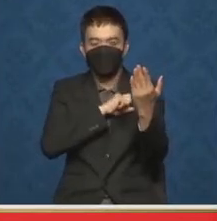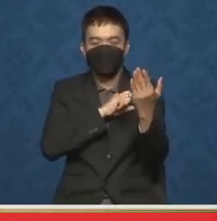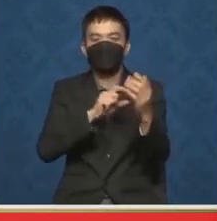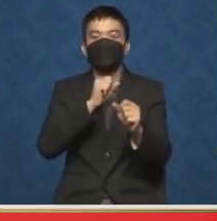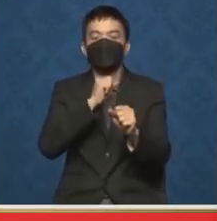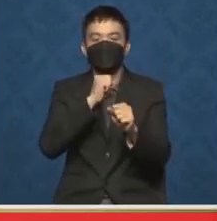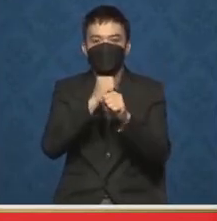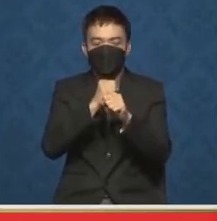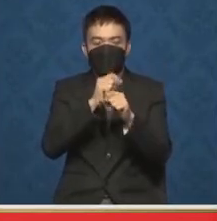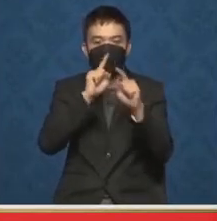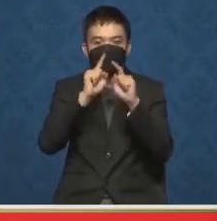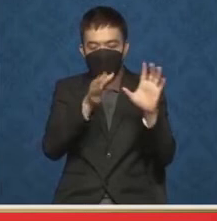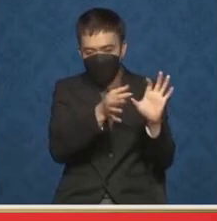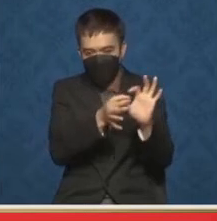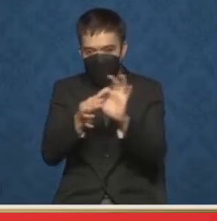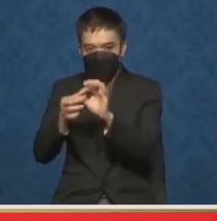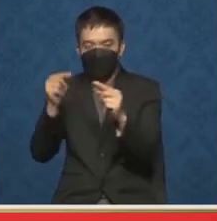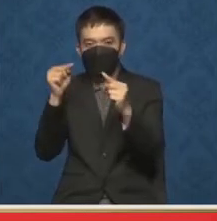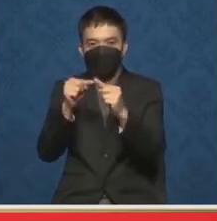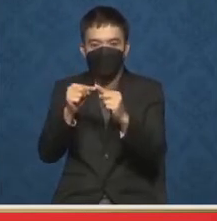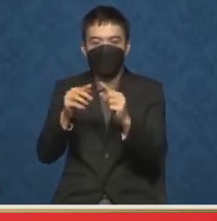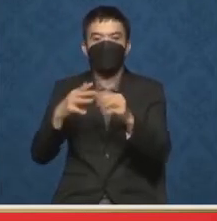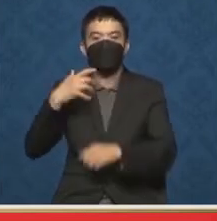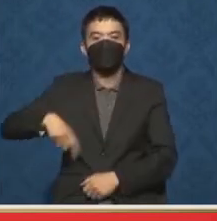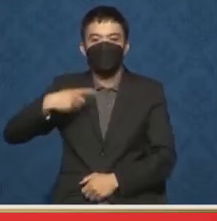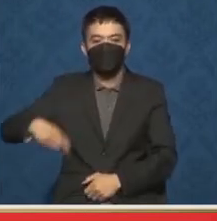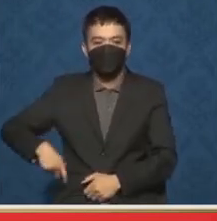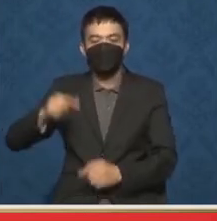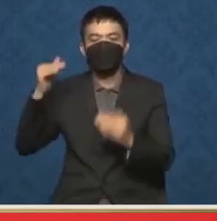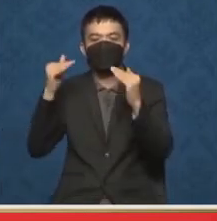กัเมีนมาในมมของมนุษยธรม